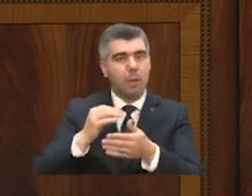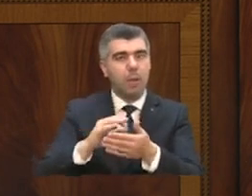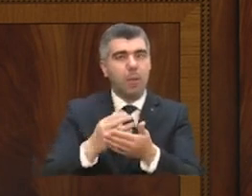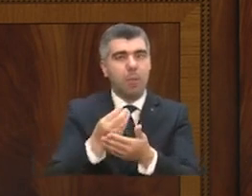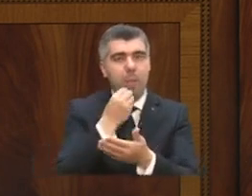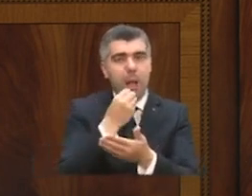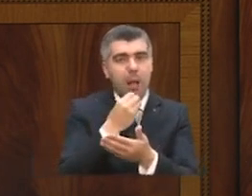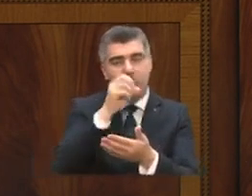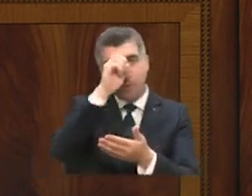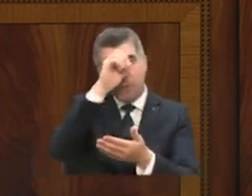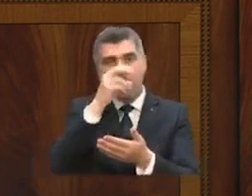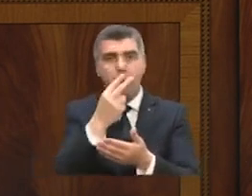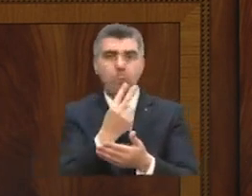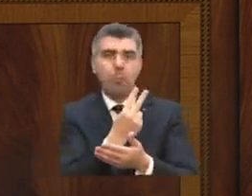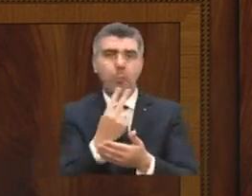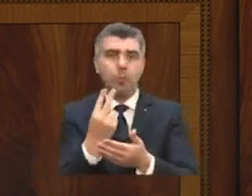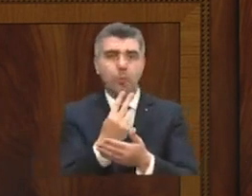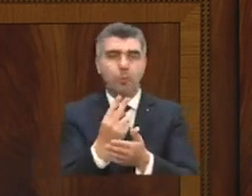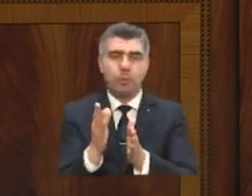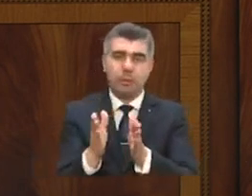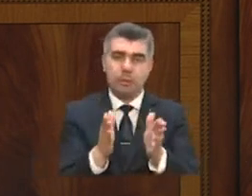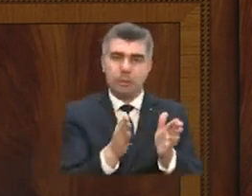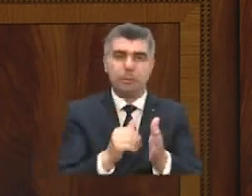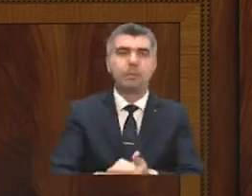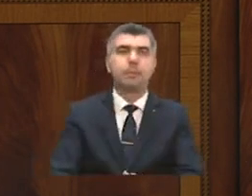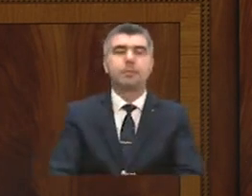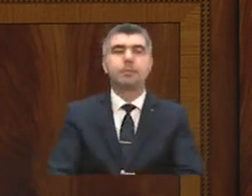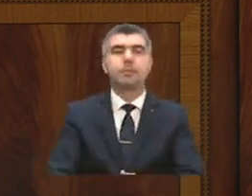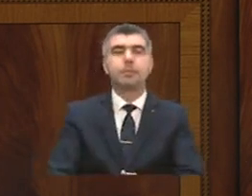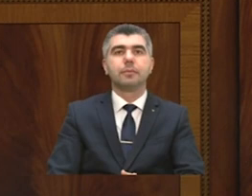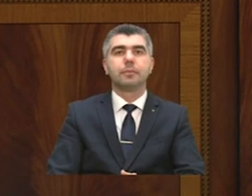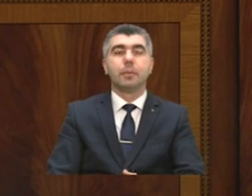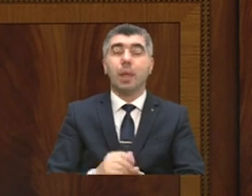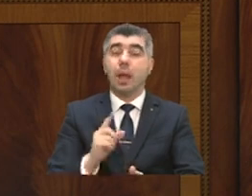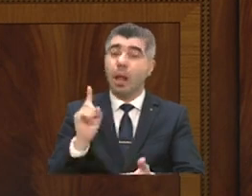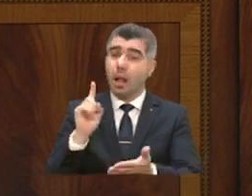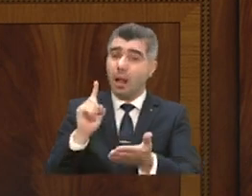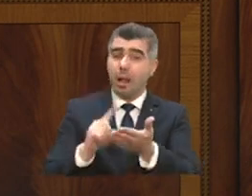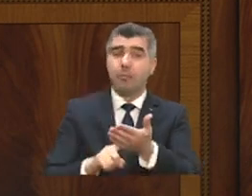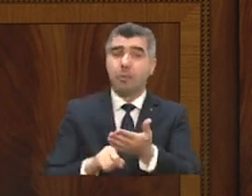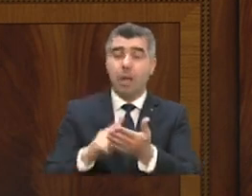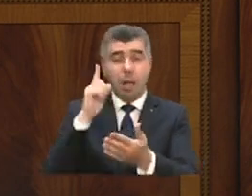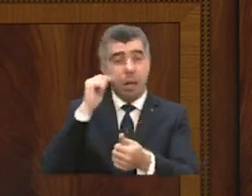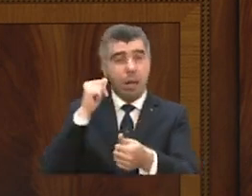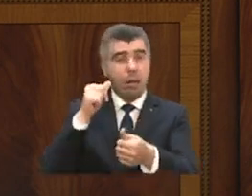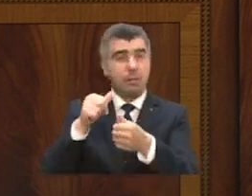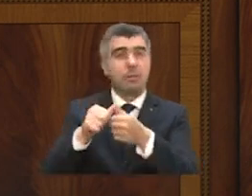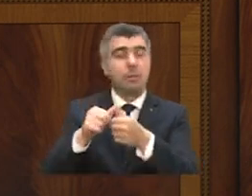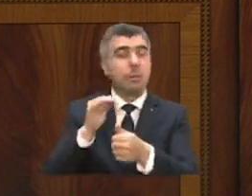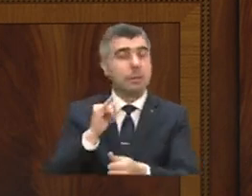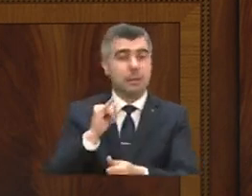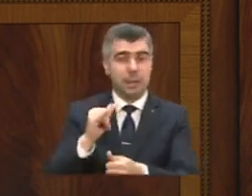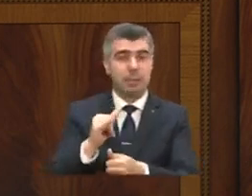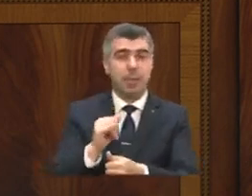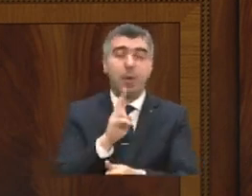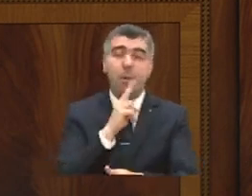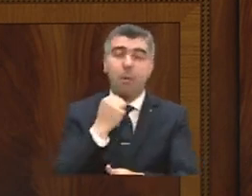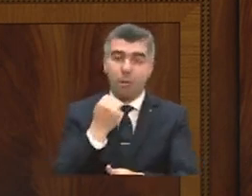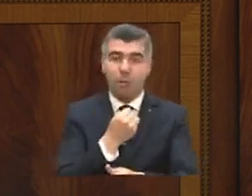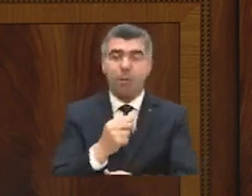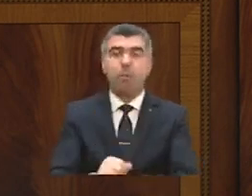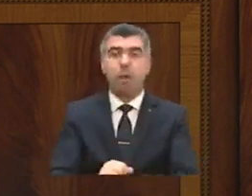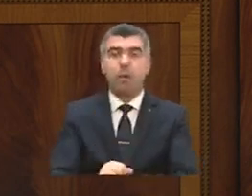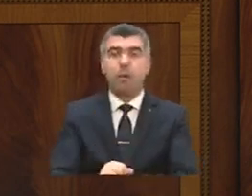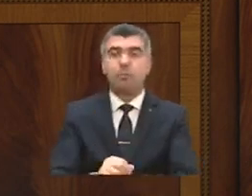الغذائية والطاقية. حضرة السيدات والسادة، لا بد من التذكير بأنه كان للحكومة